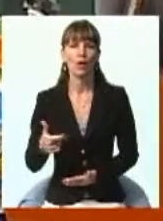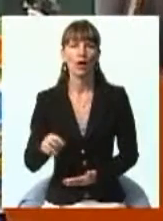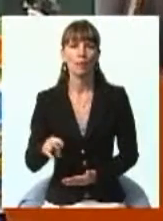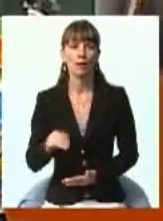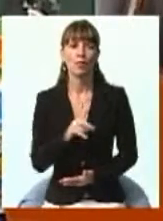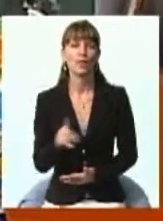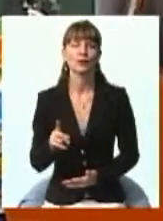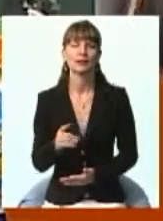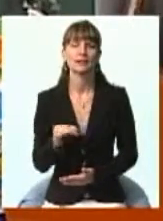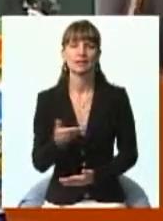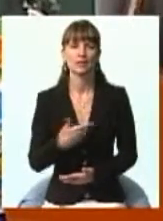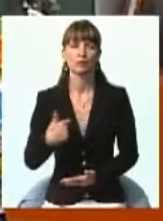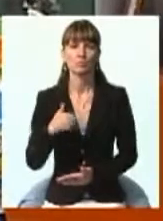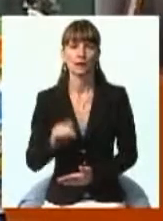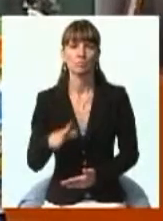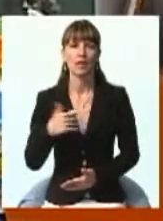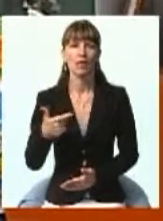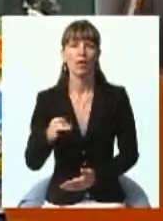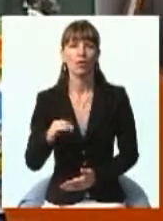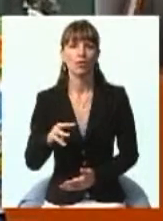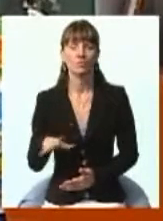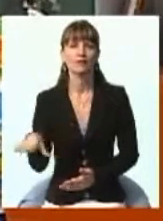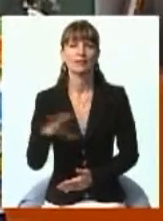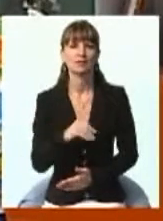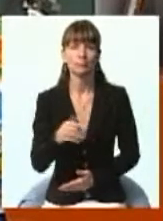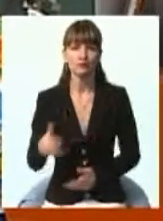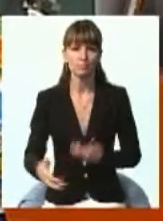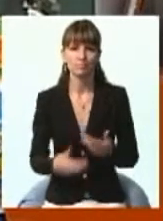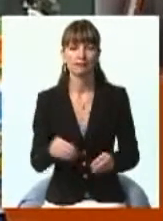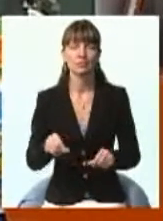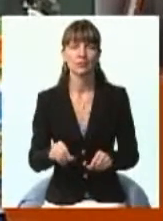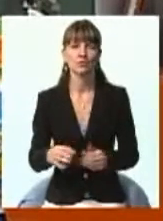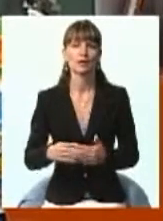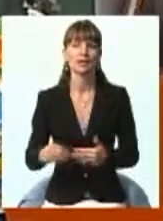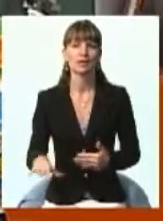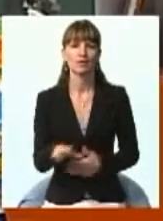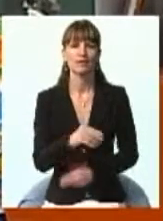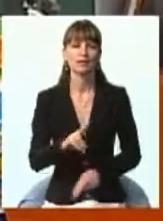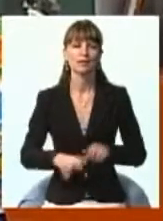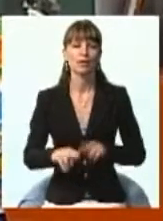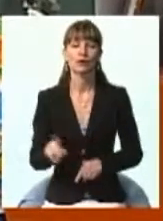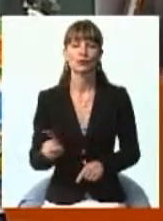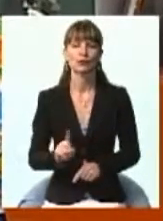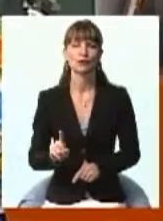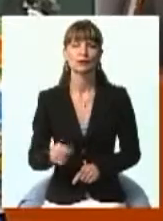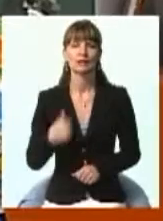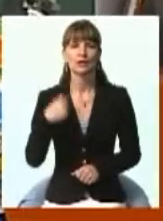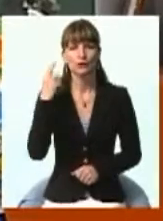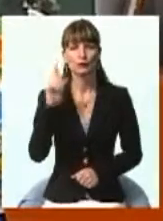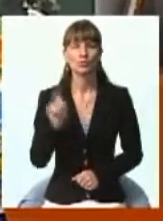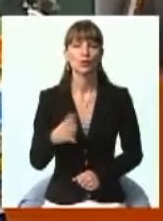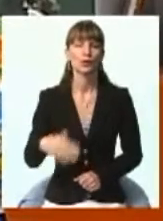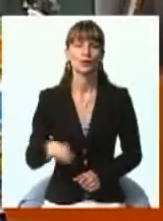нас у дитинстві був геологом, тому що усі порпалися у піску, у землі, усі будували щось. Та, мені здається,